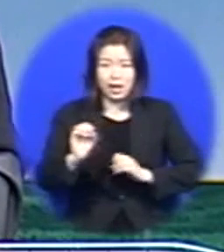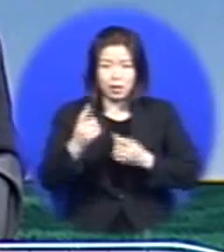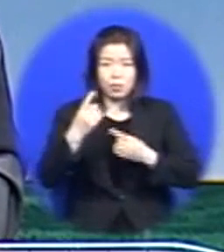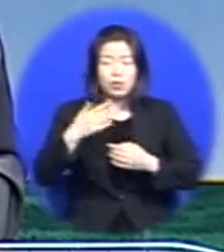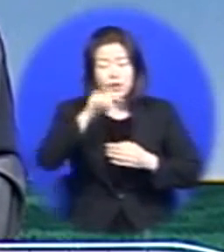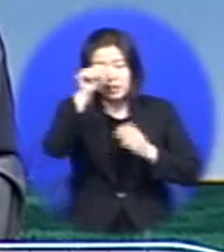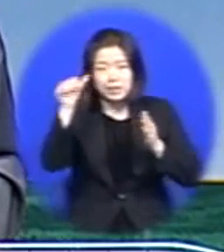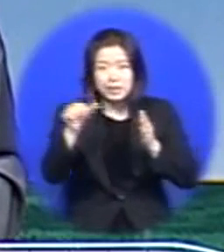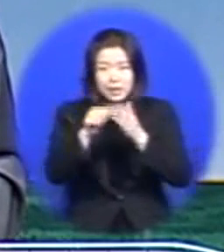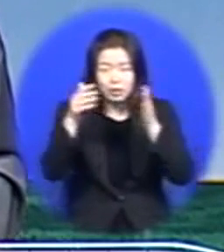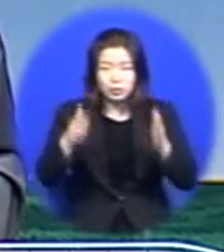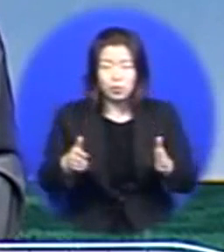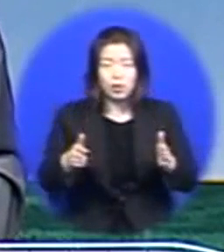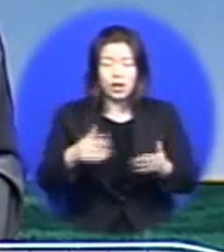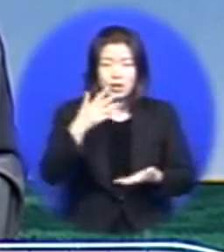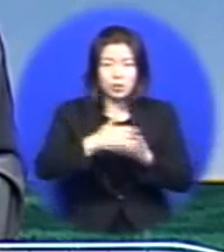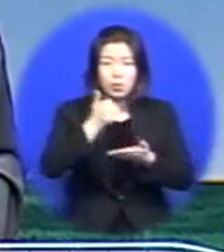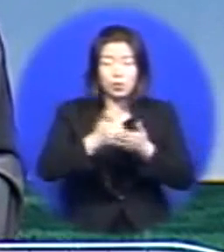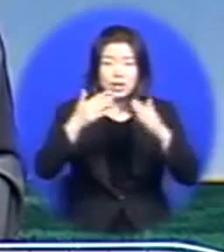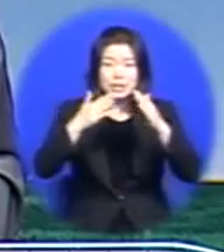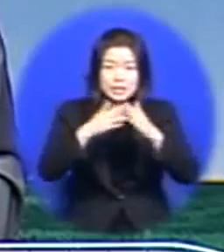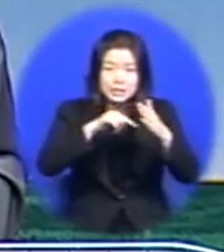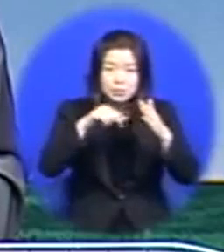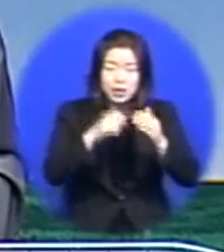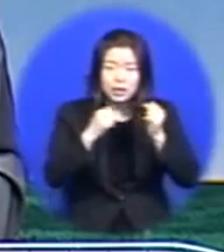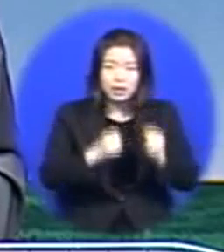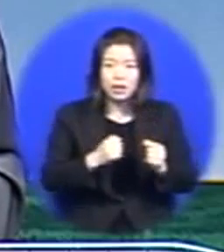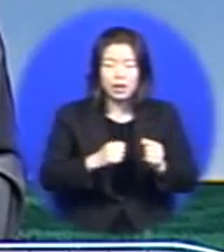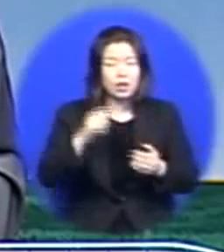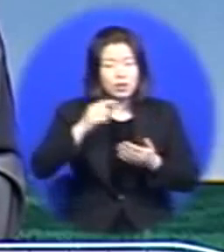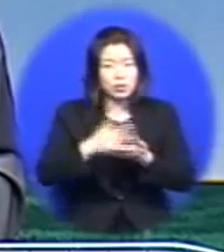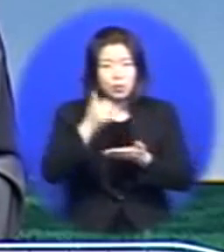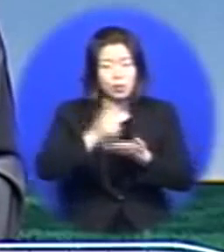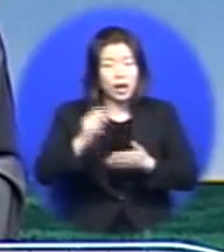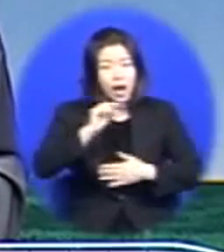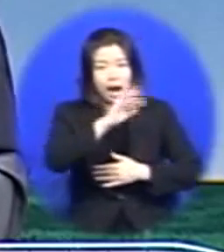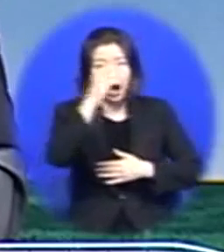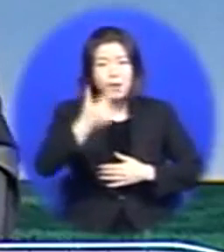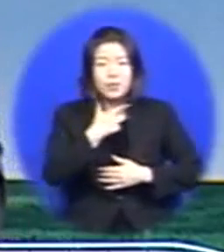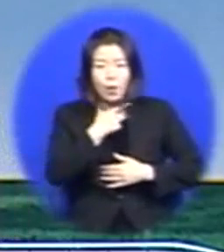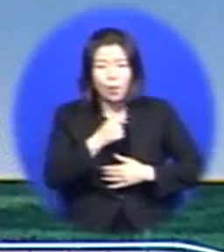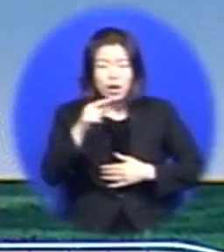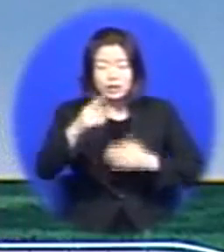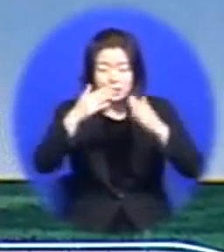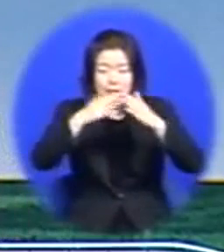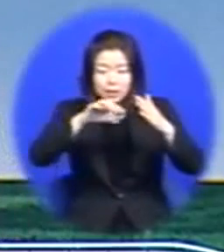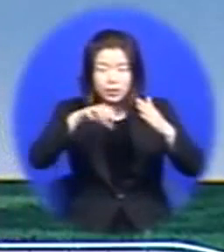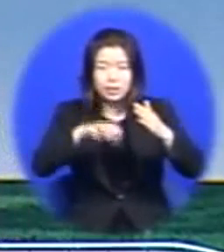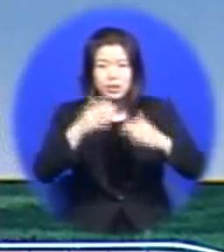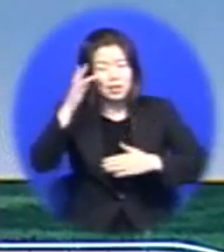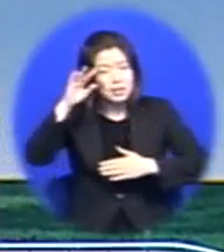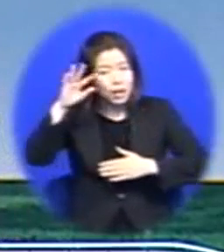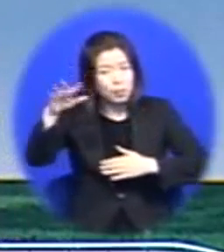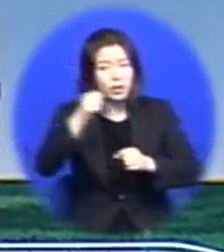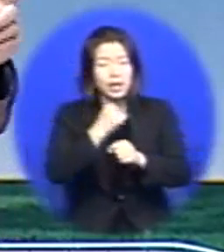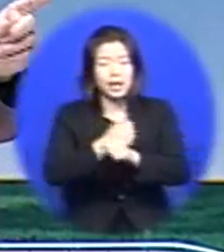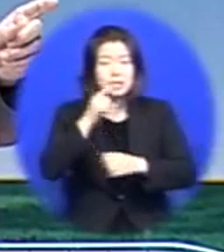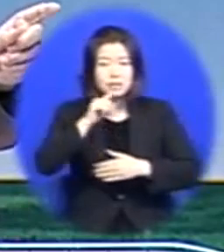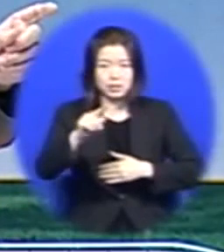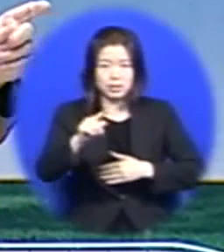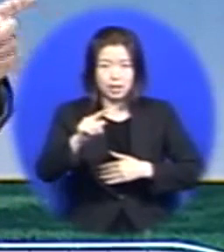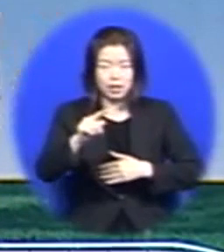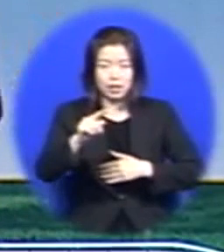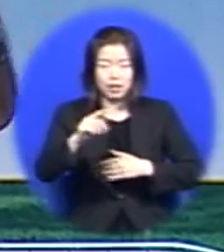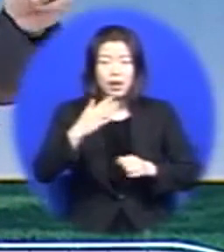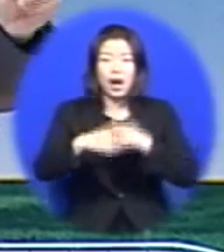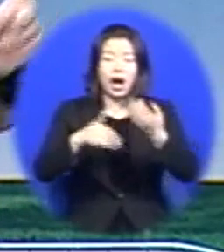생전에 여호와의 집에 거하여 여호와의 아름다움을 앙망하며 그 전에서 사모하게 하실 것이라. 하나님이